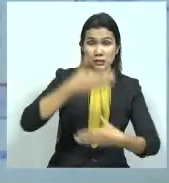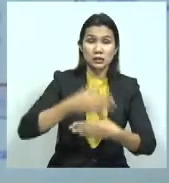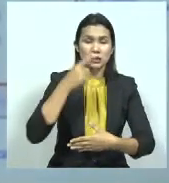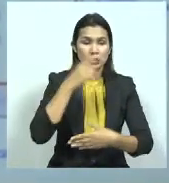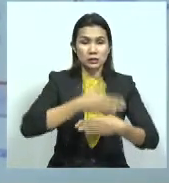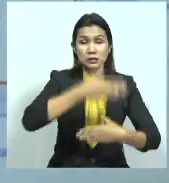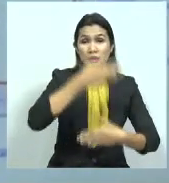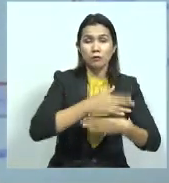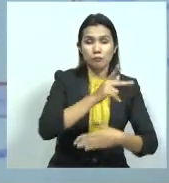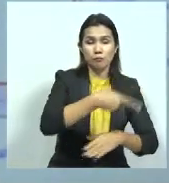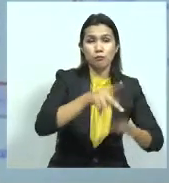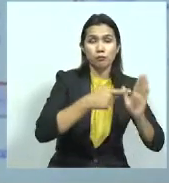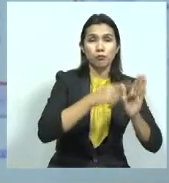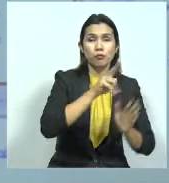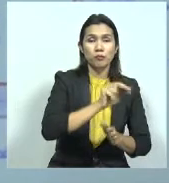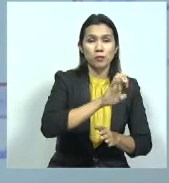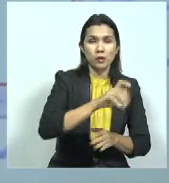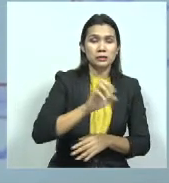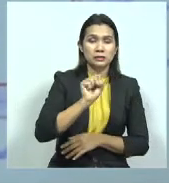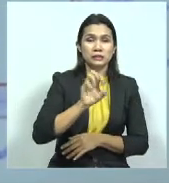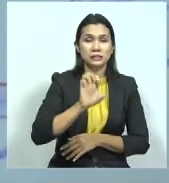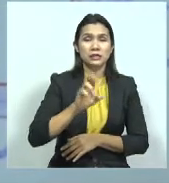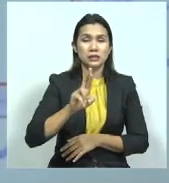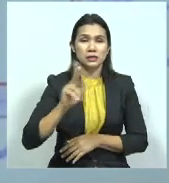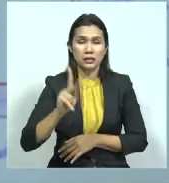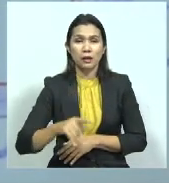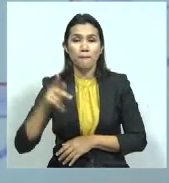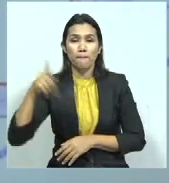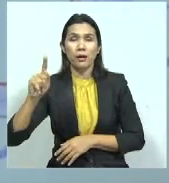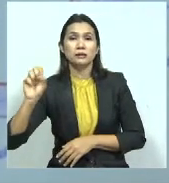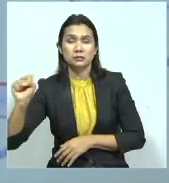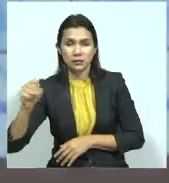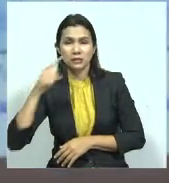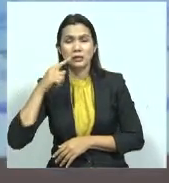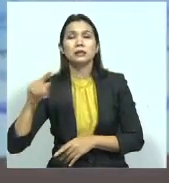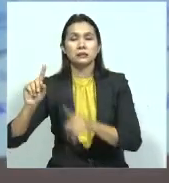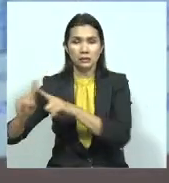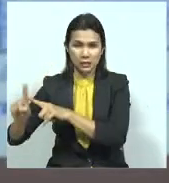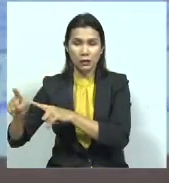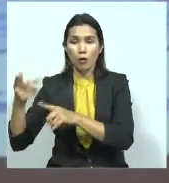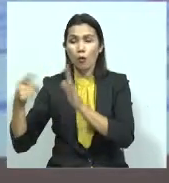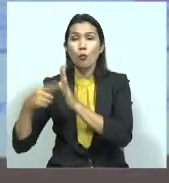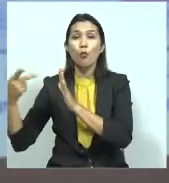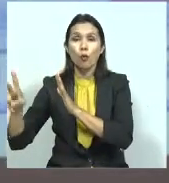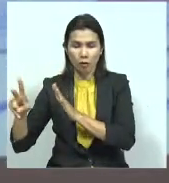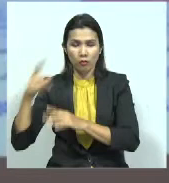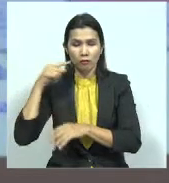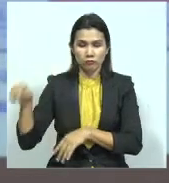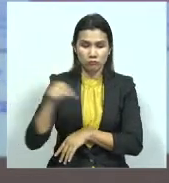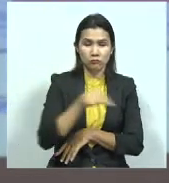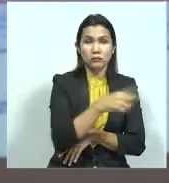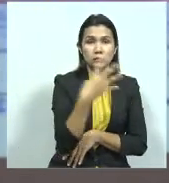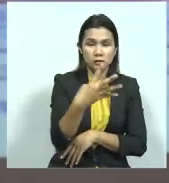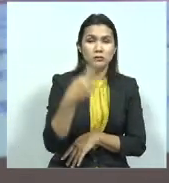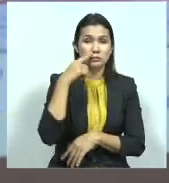ภูมิพลสิริกิติ์ป่าสักชนลสิทธิ์และแควน้อยบำรุงแดนณวันที่18กรกฎาคมมีปริม